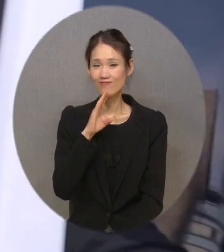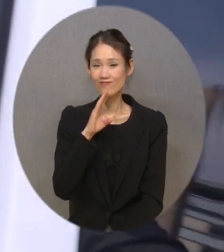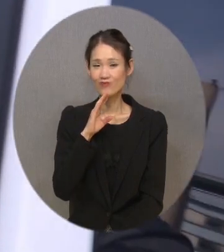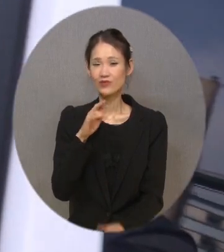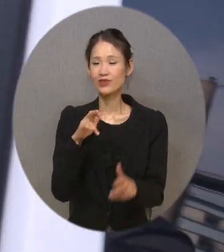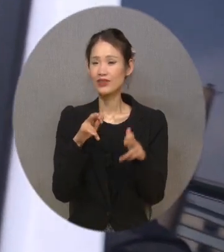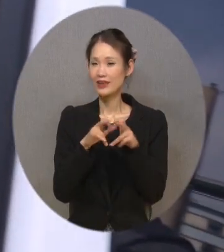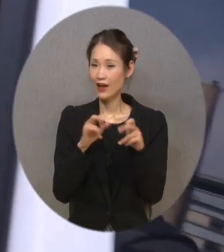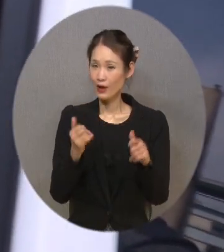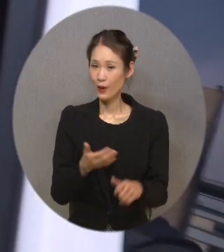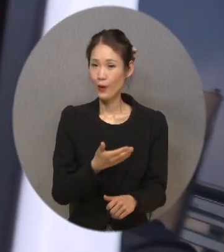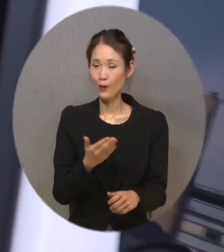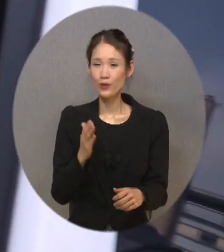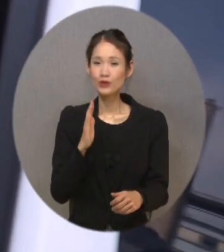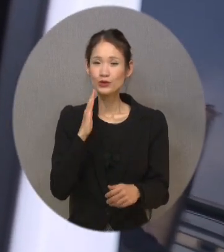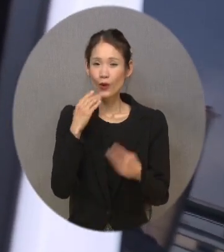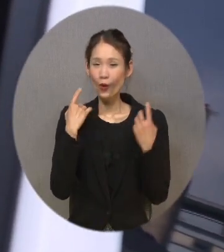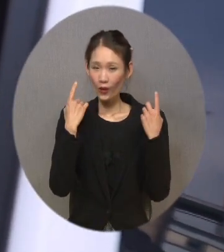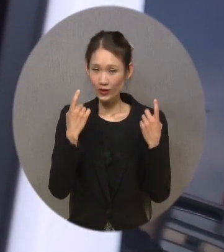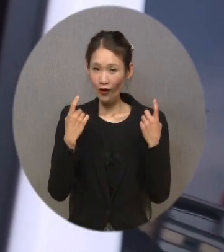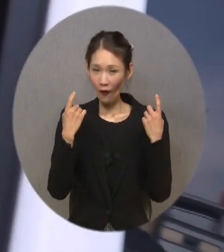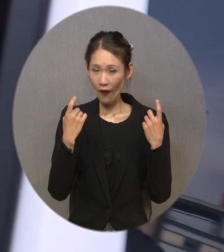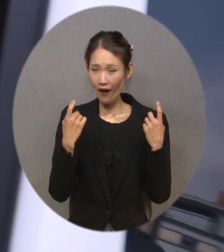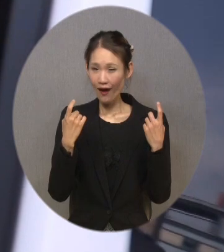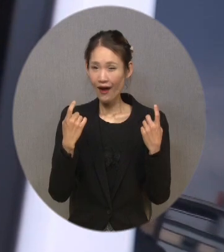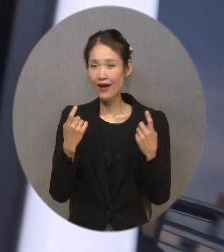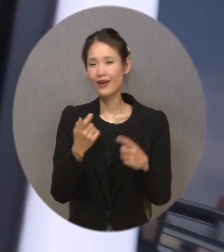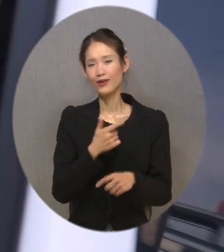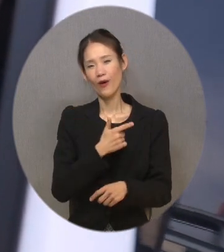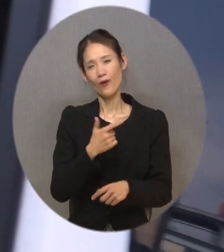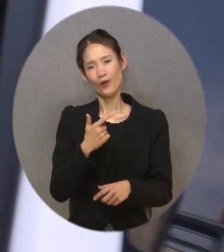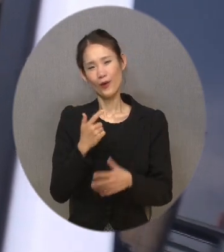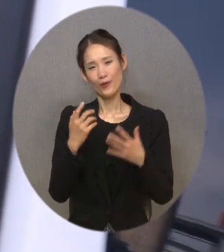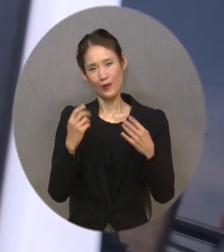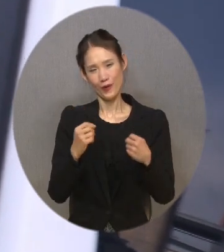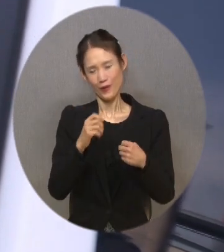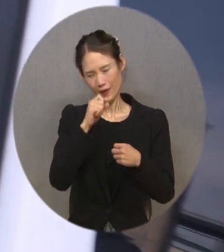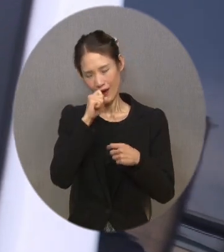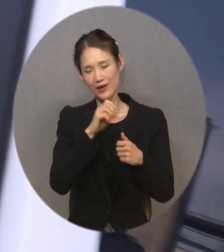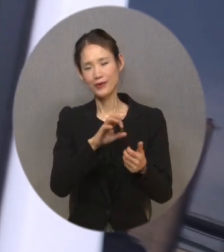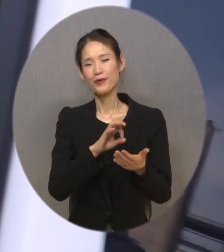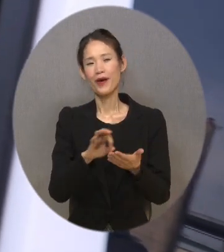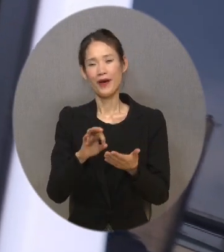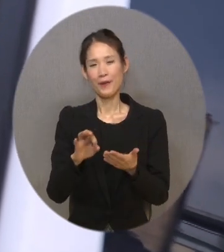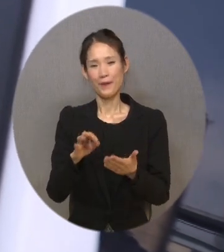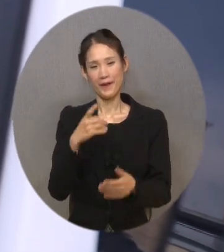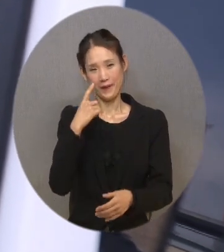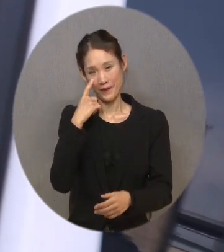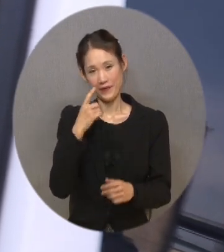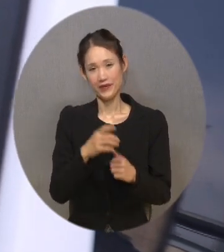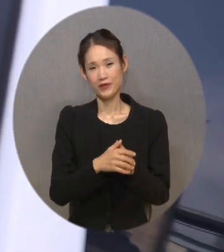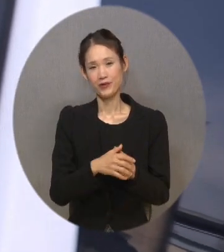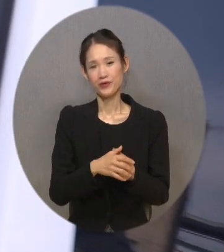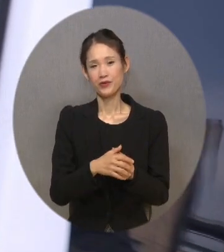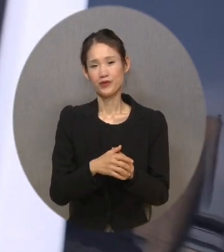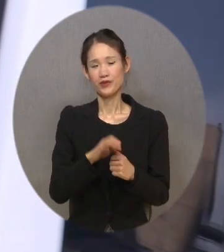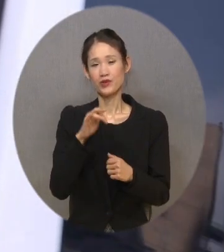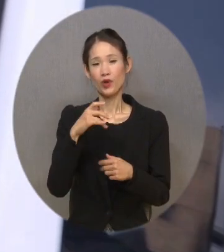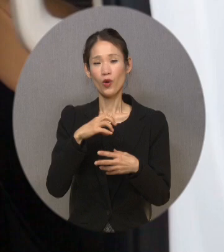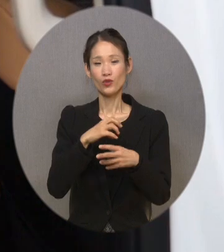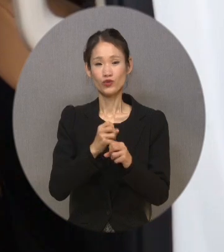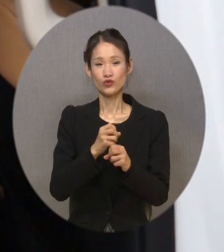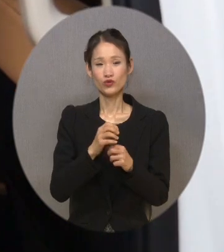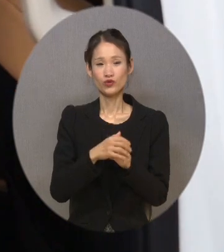여러분, 초롱이의 패키지 많이 많이 이용해 주십시오. 아, 너무 좋습니다. 예, 경추들도